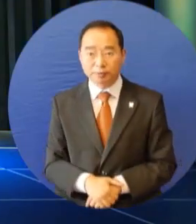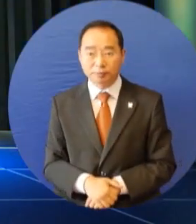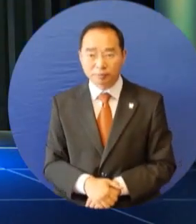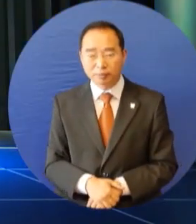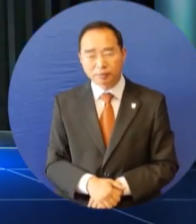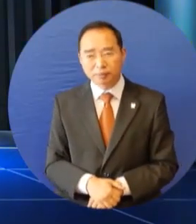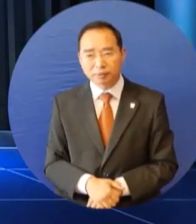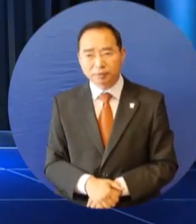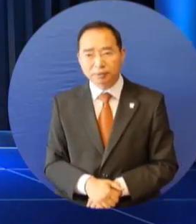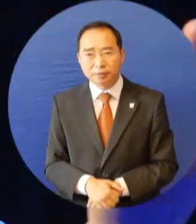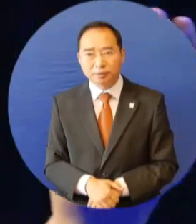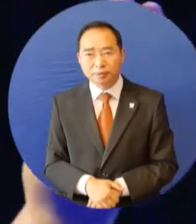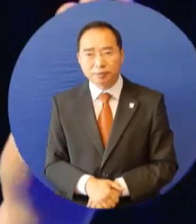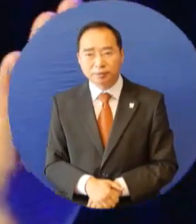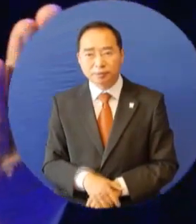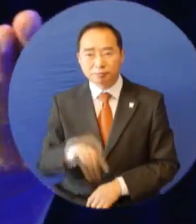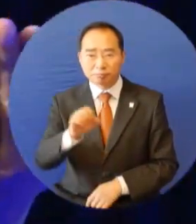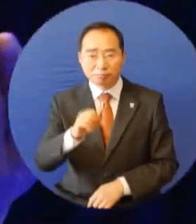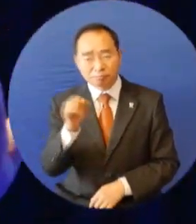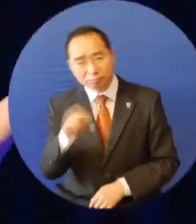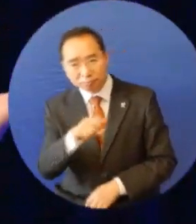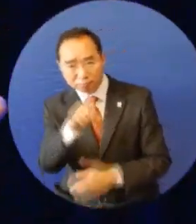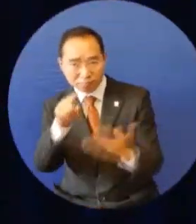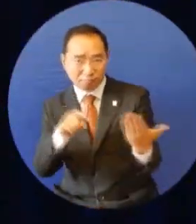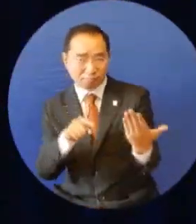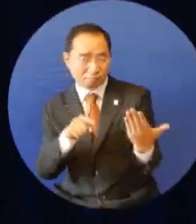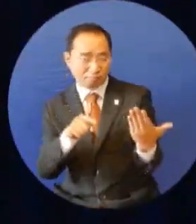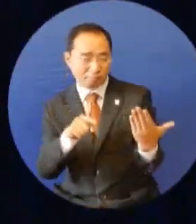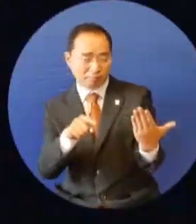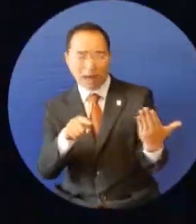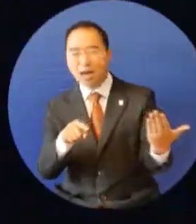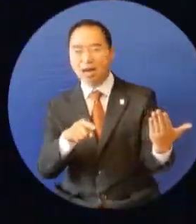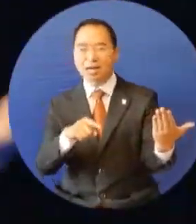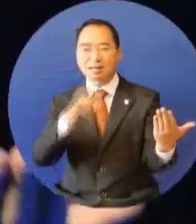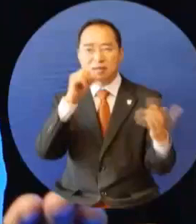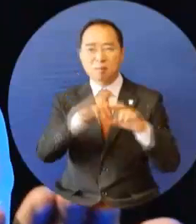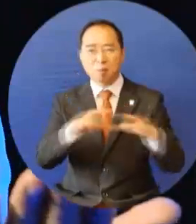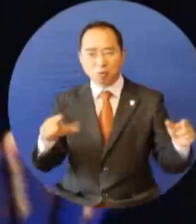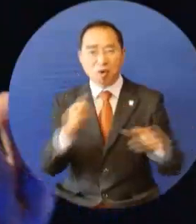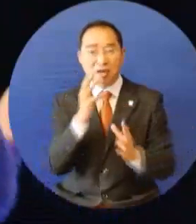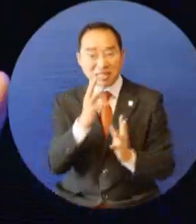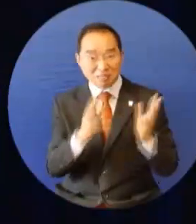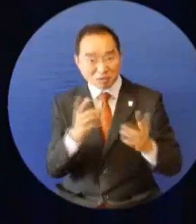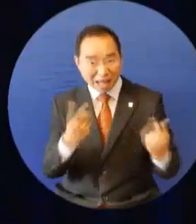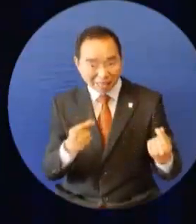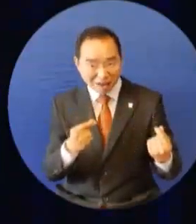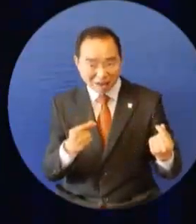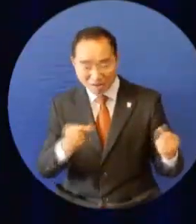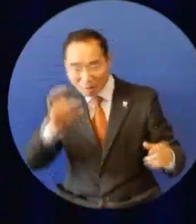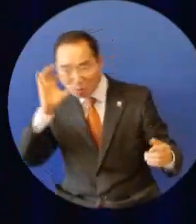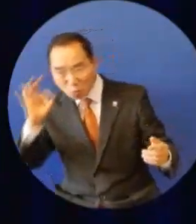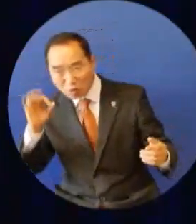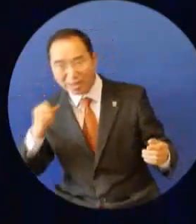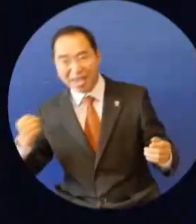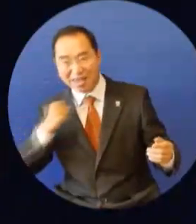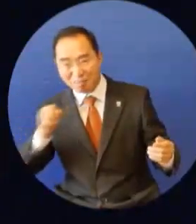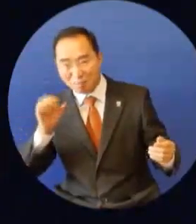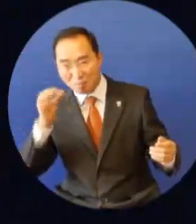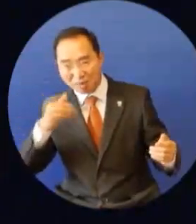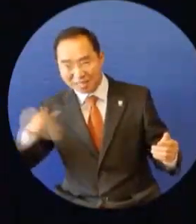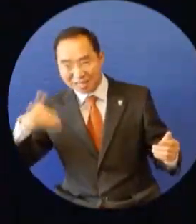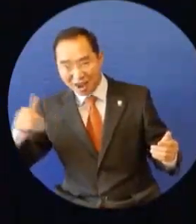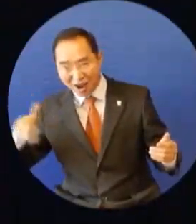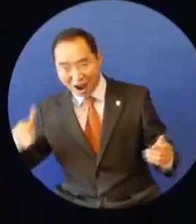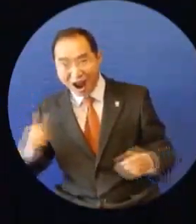그냥 식물로 보이는데 나는 그 에너지를 그려서 그걸 보이게 하는 거예요. 다시 그것을 음식으로